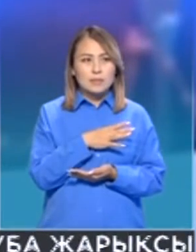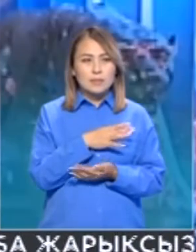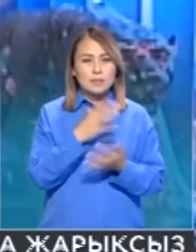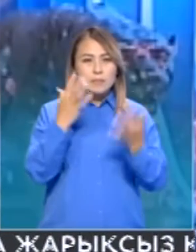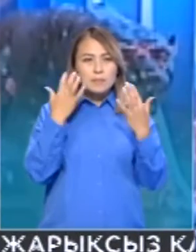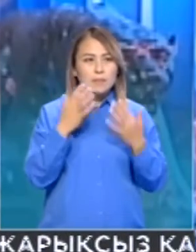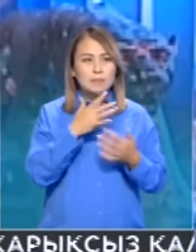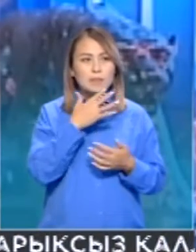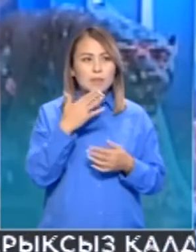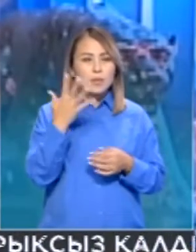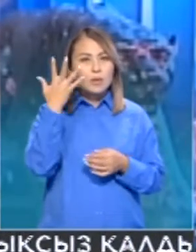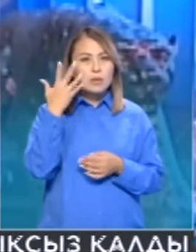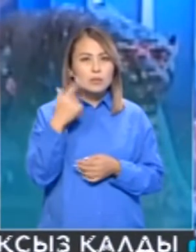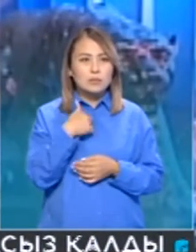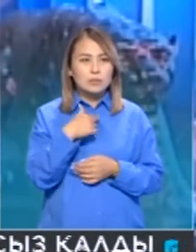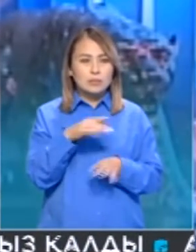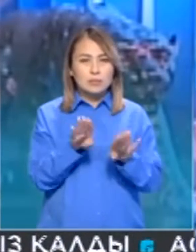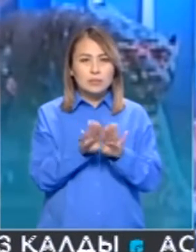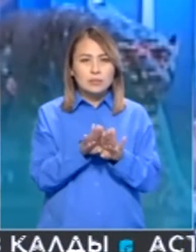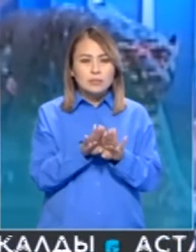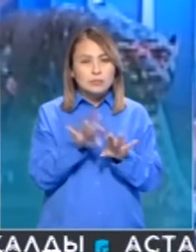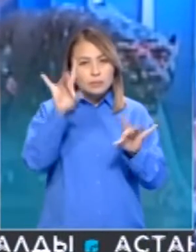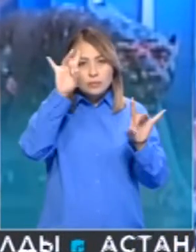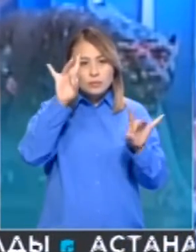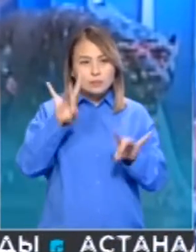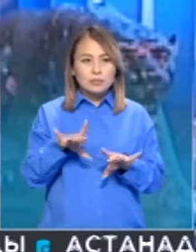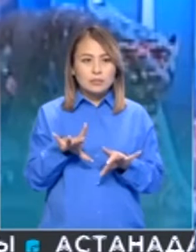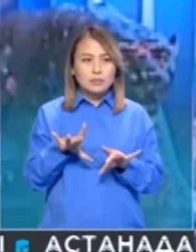екен. Сөйтіп жүргенде мен ғайыптан жаңағы